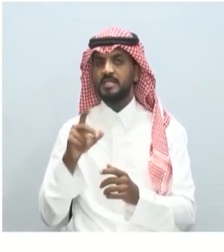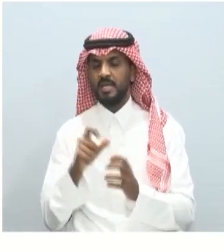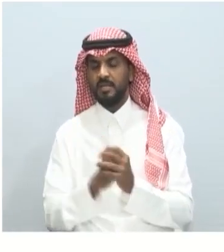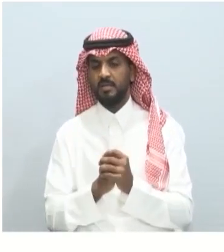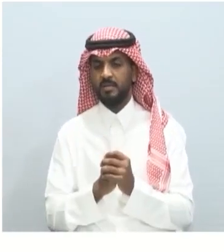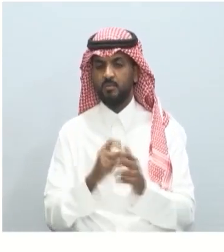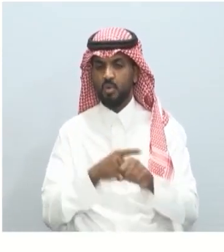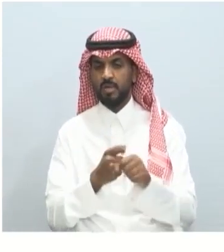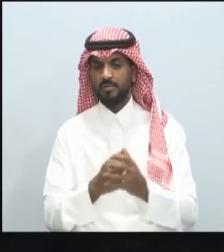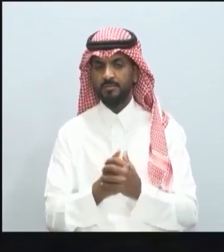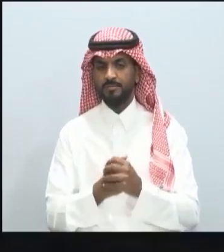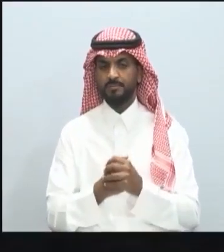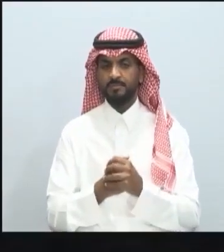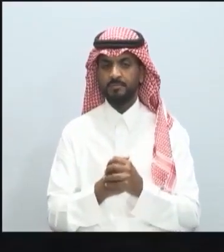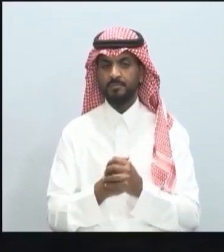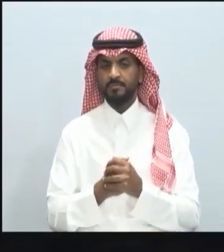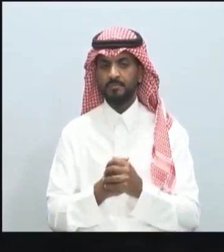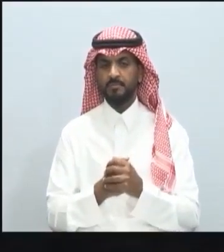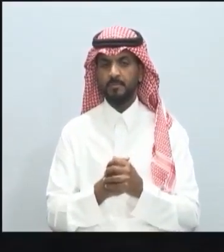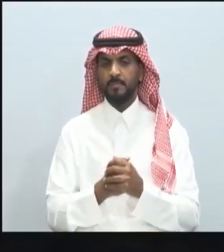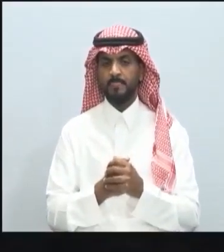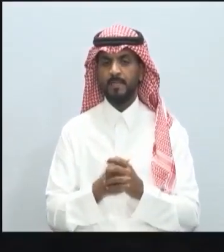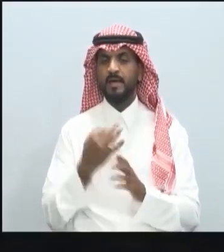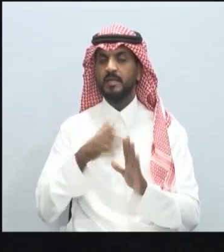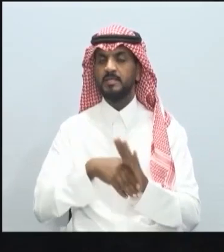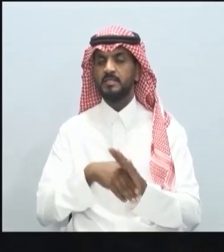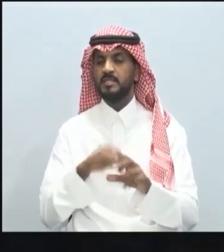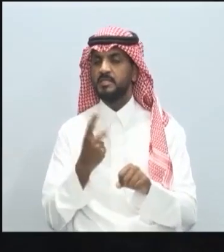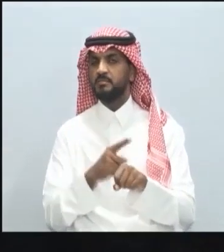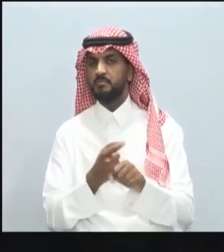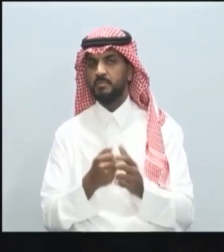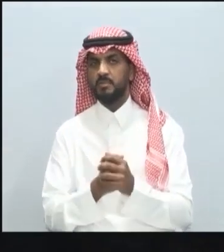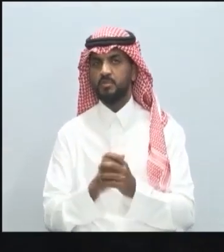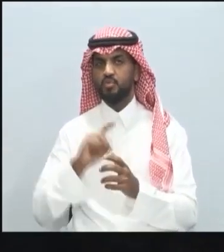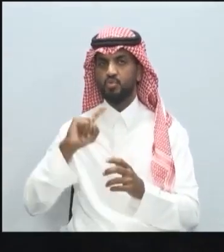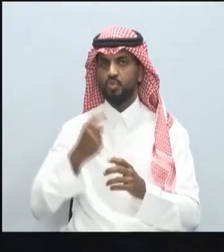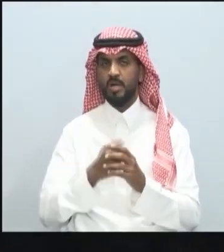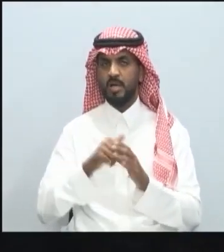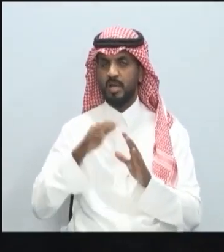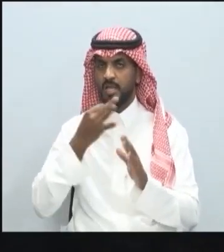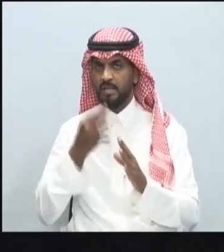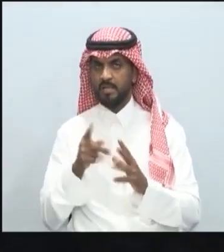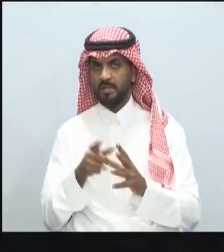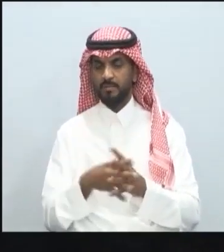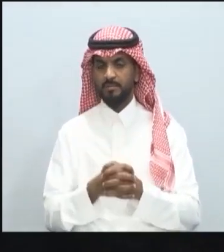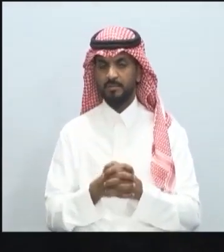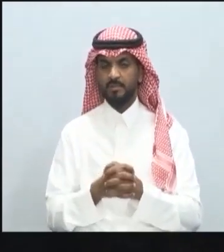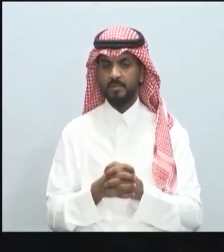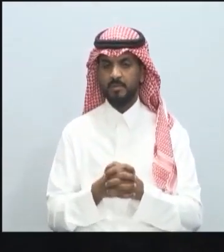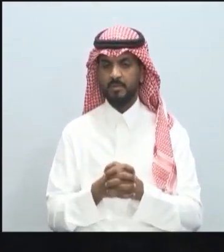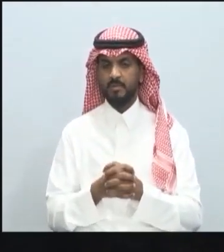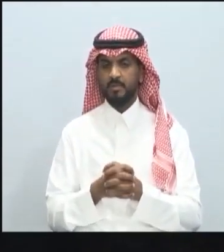ضع مؤقتا واقرا النص ثم مع ذلك سنحسم فيه السرعه القرائيه لك